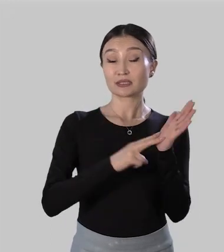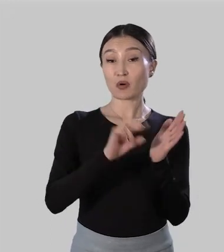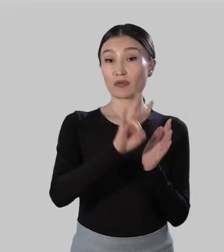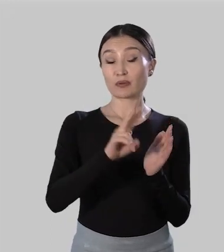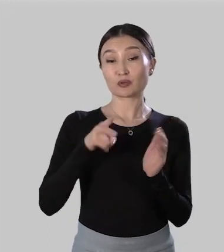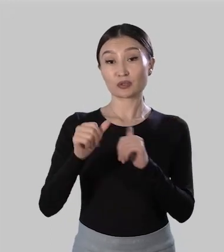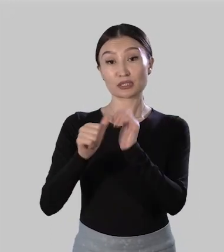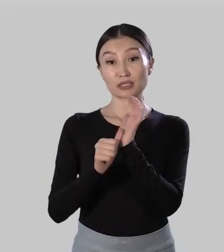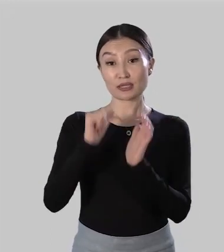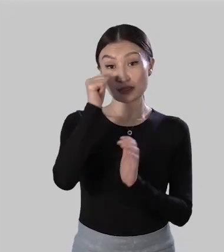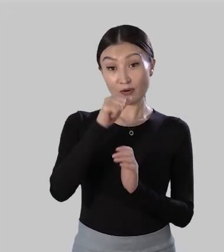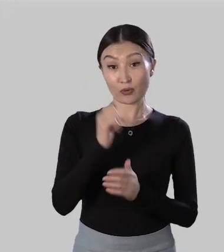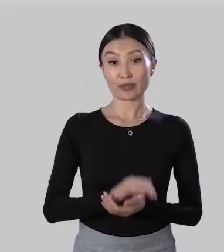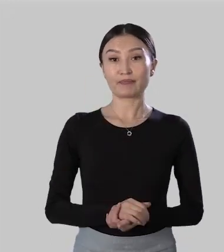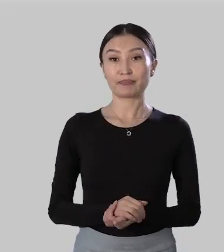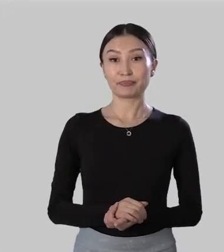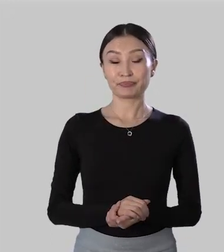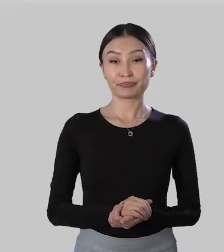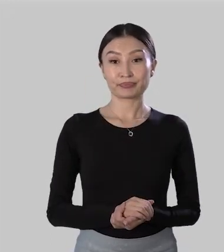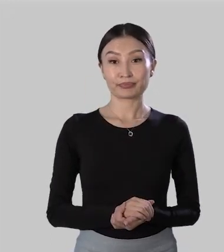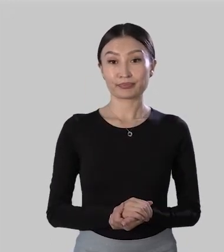7 ноября 2016 года.